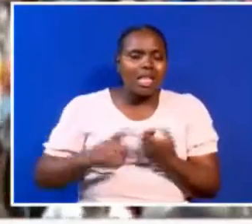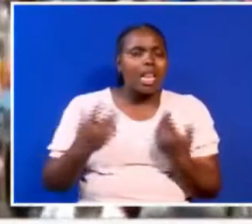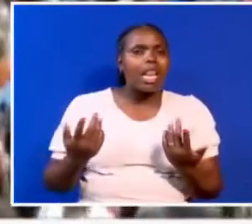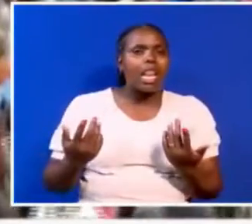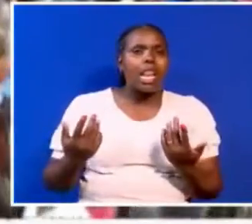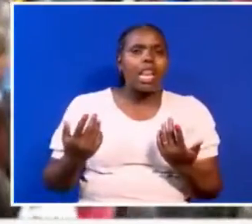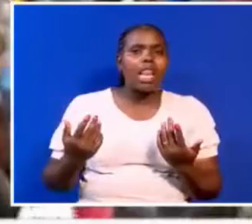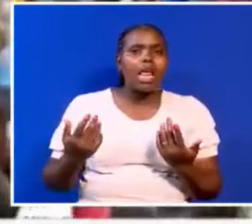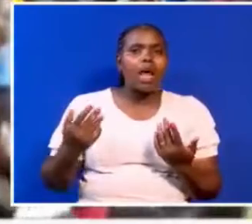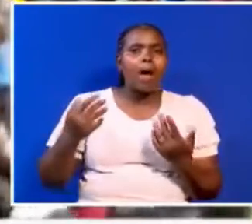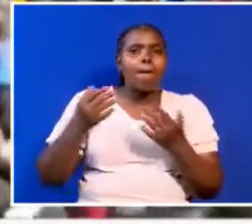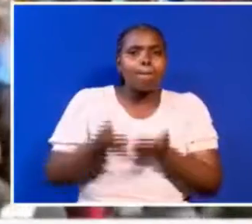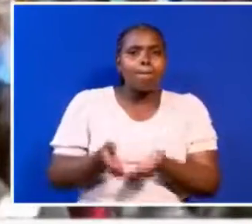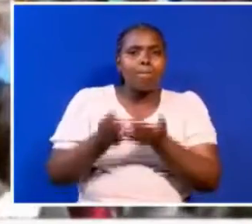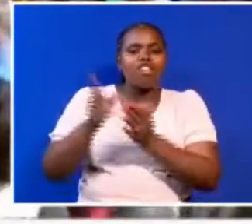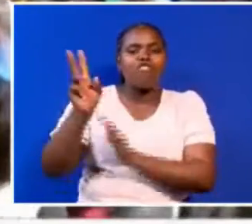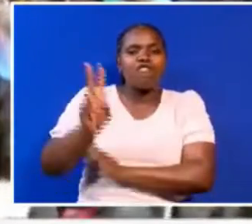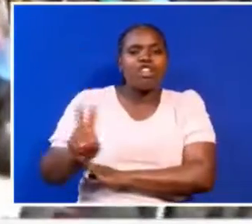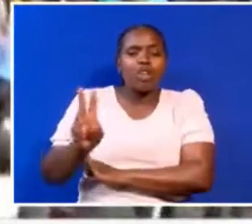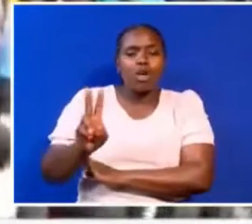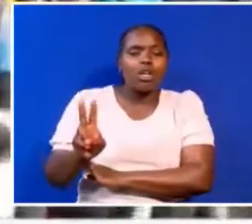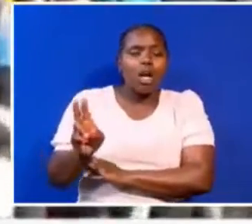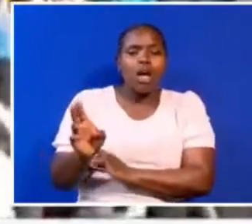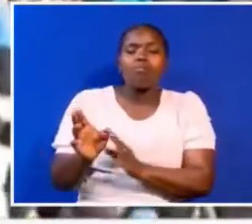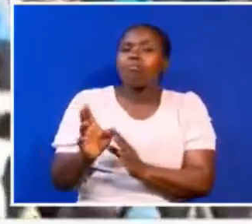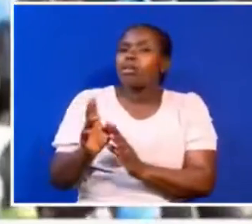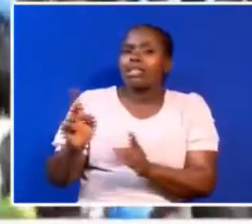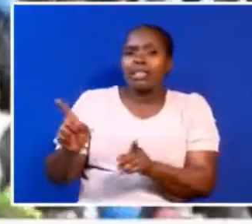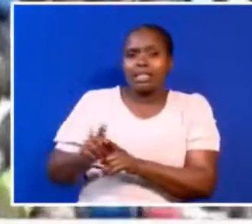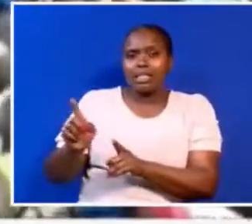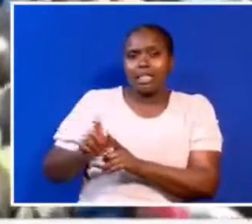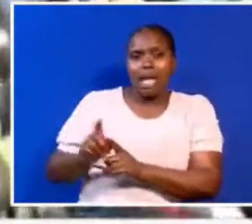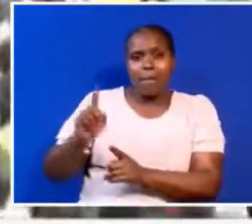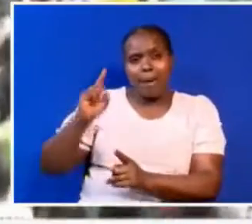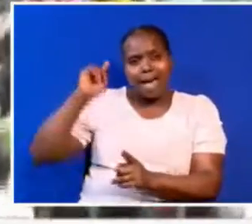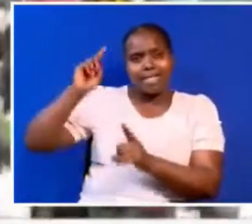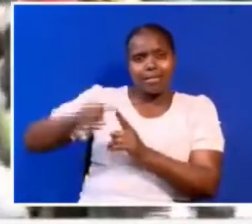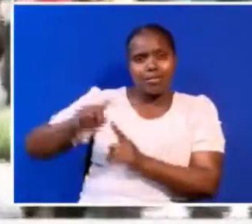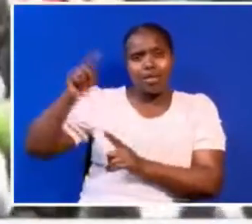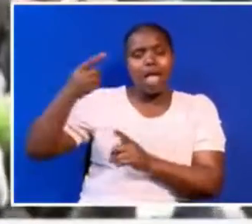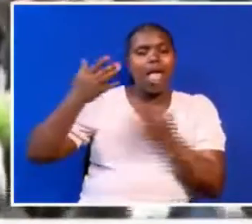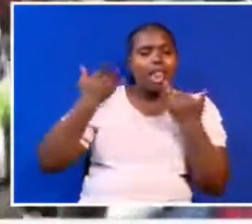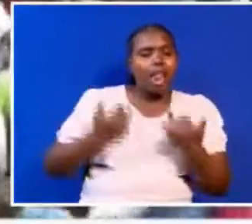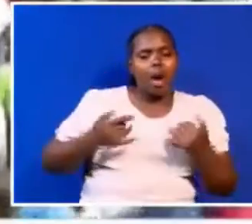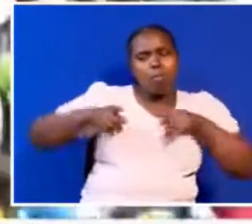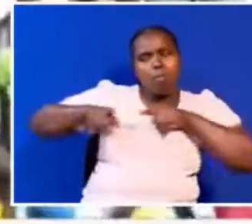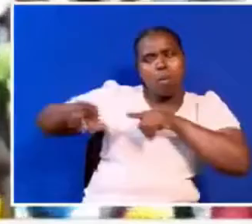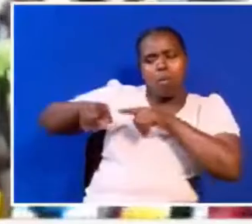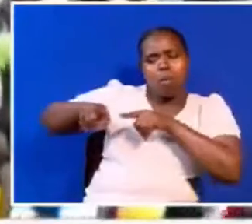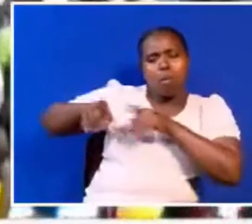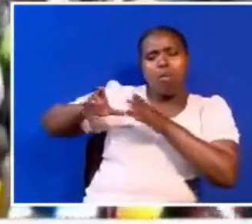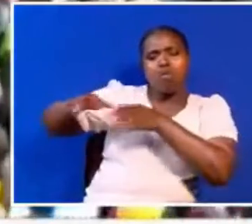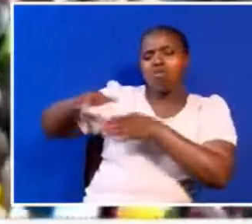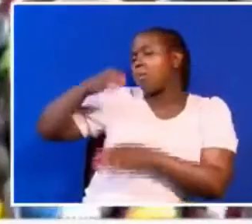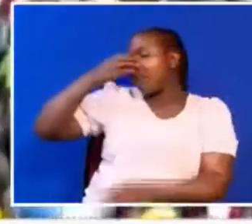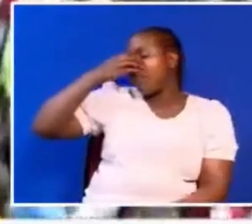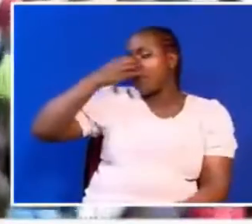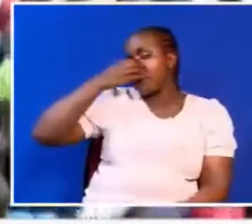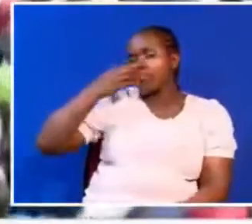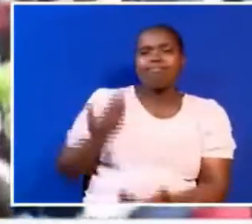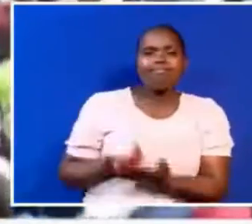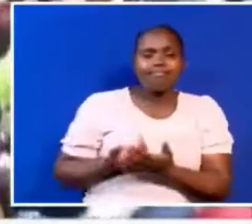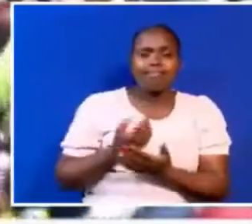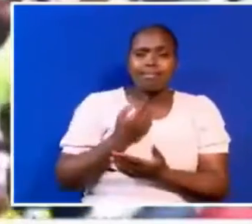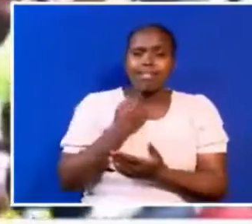mpaka Port Victoria. Muungano wa Azimio la Umoja ukitia dosari kwa uongozi wa Kenya Kwanza, wakihusisha naibu rais Daktari William